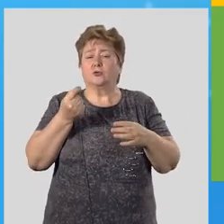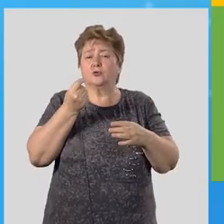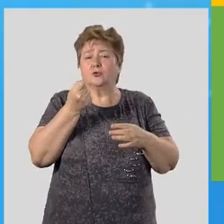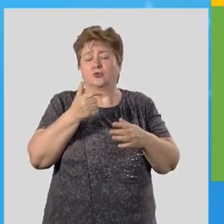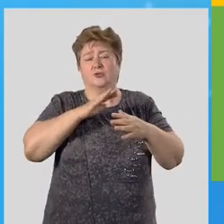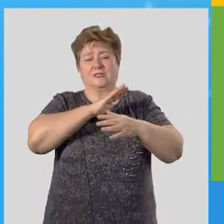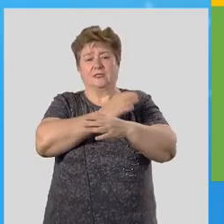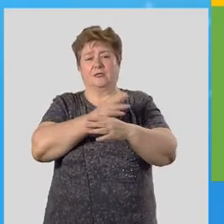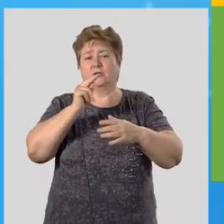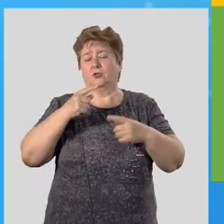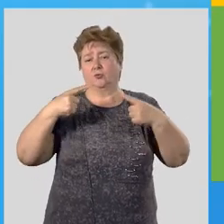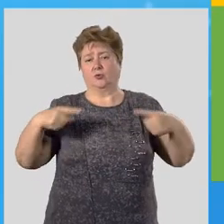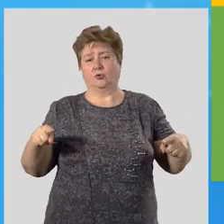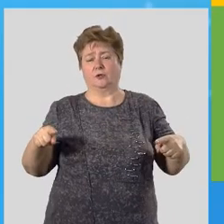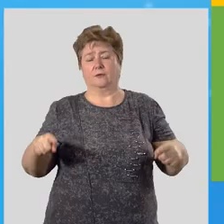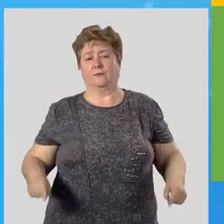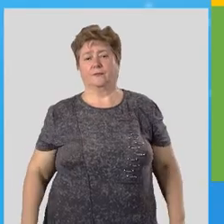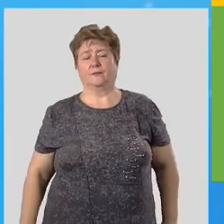чуть сильнее, чем у других.